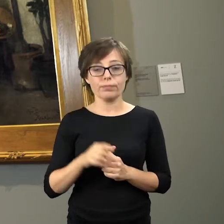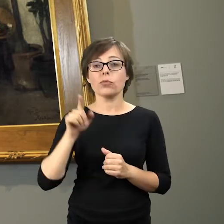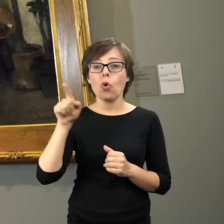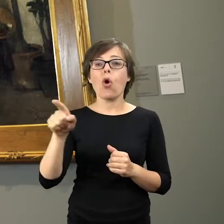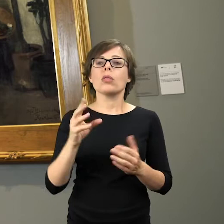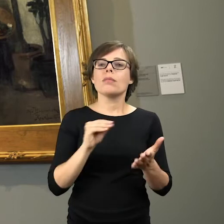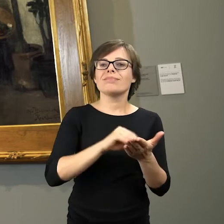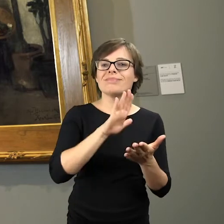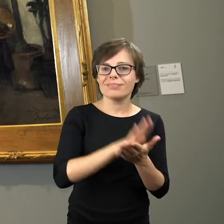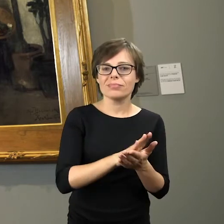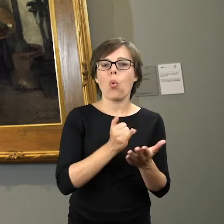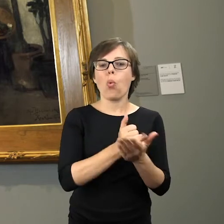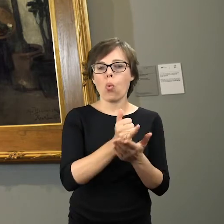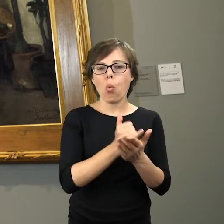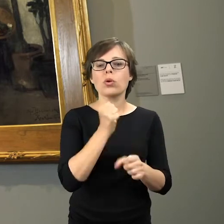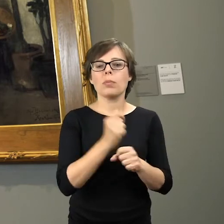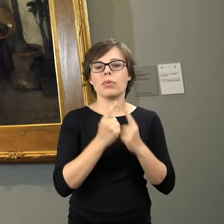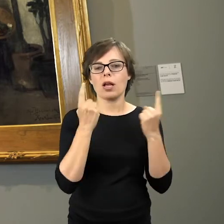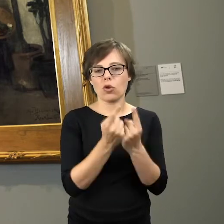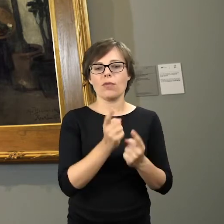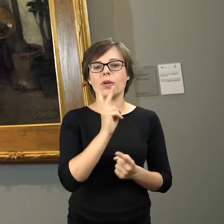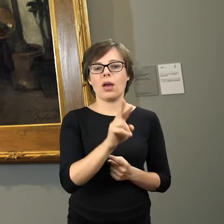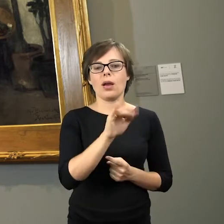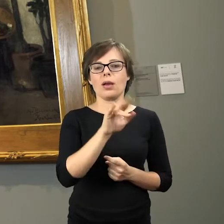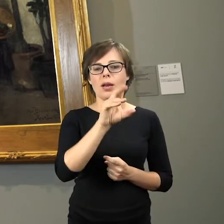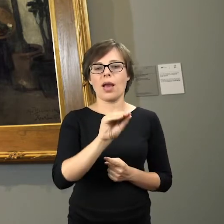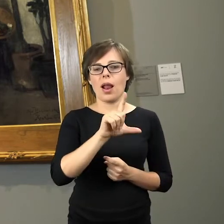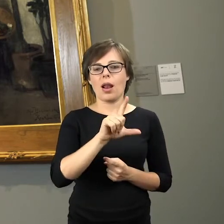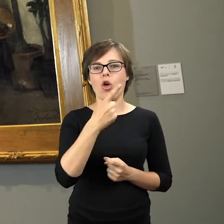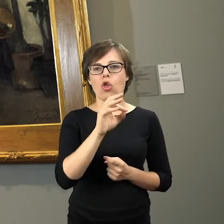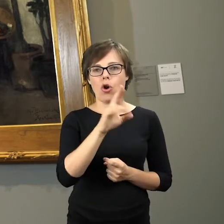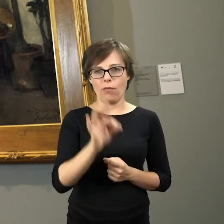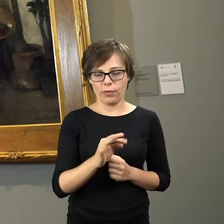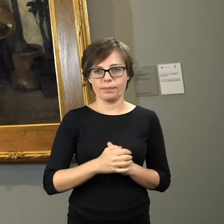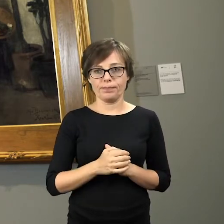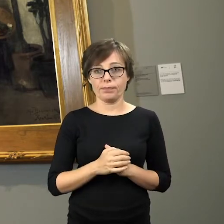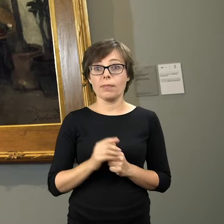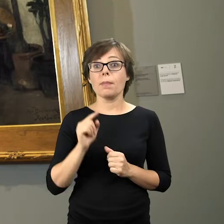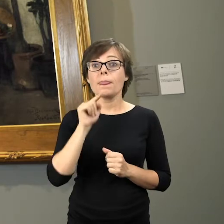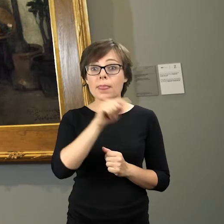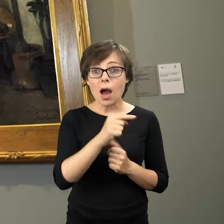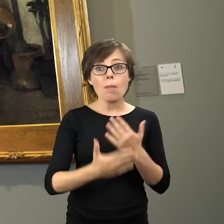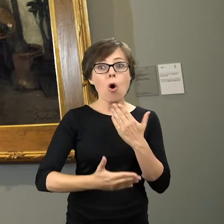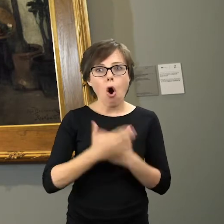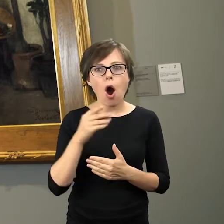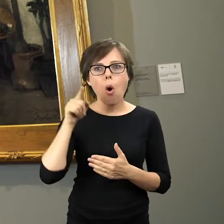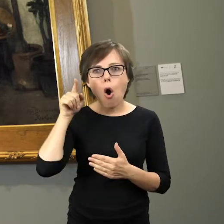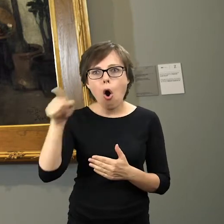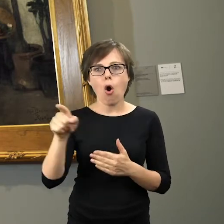Kricheldorfa. Tam również bardzo szybko okazało się, że postępy jakie robi,